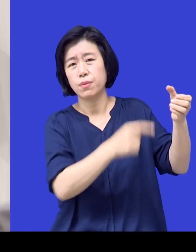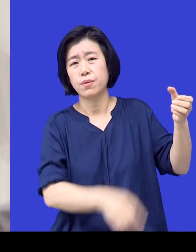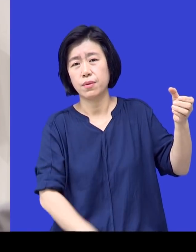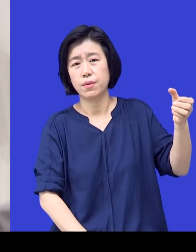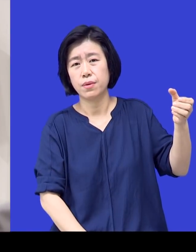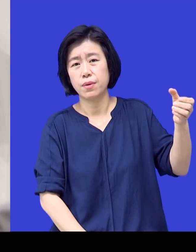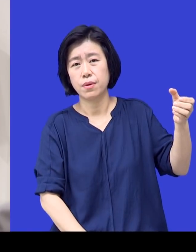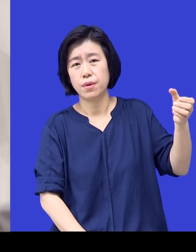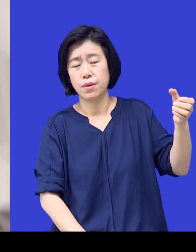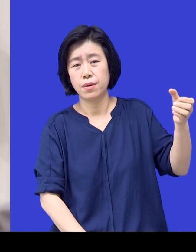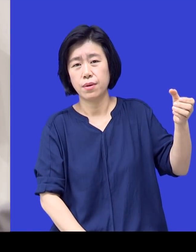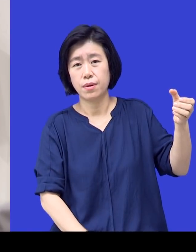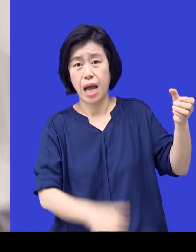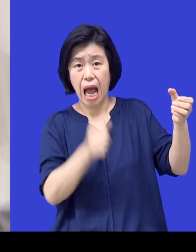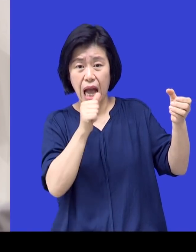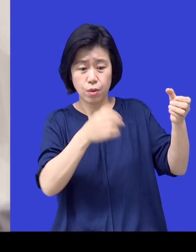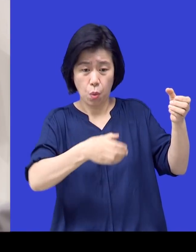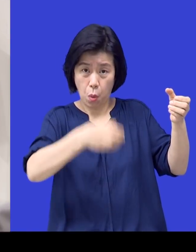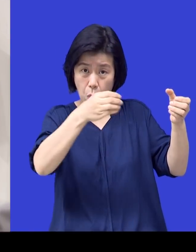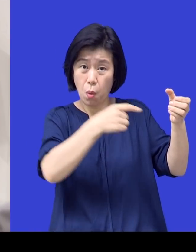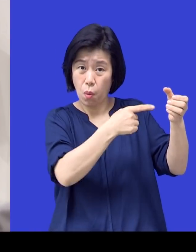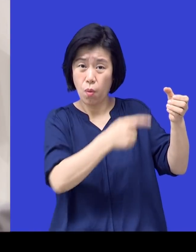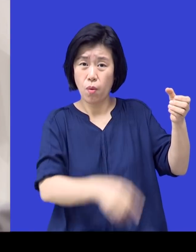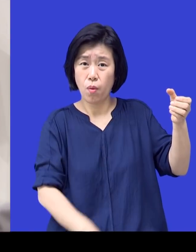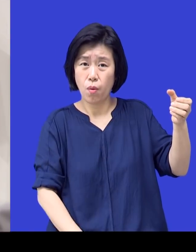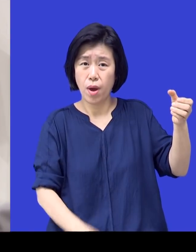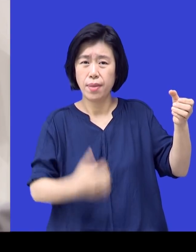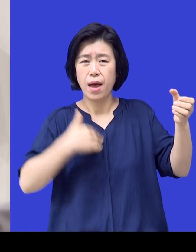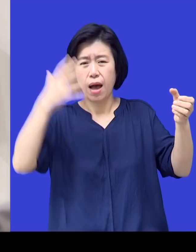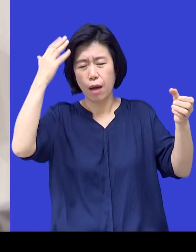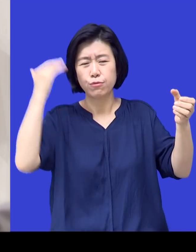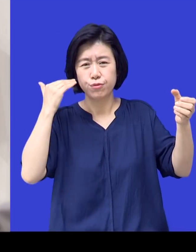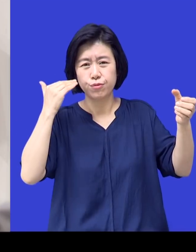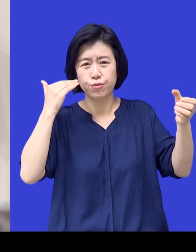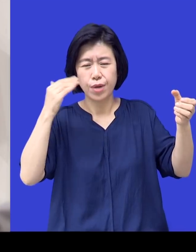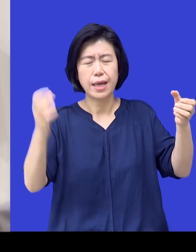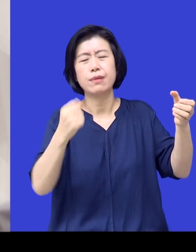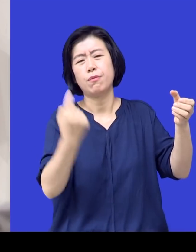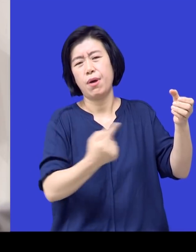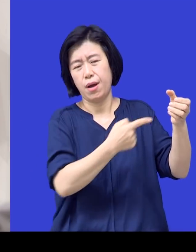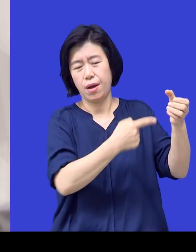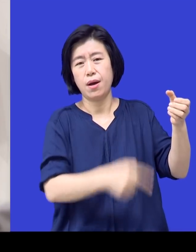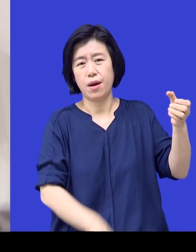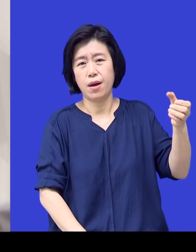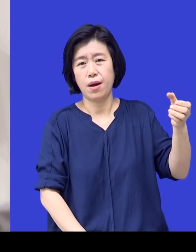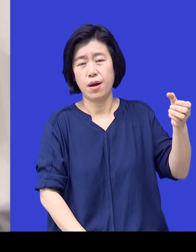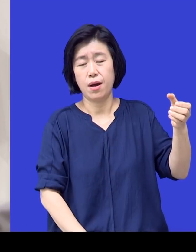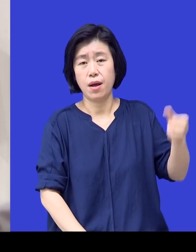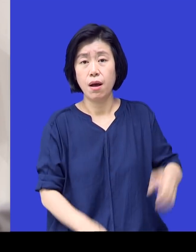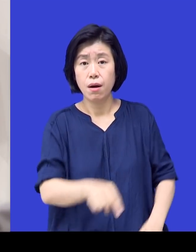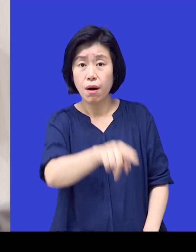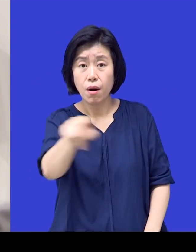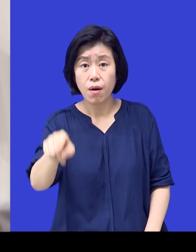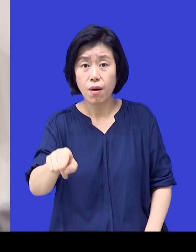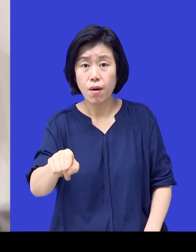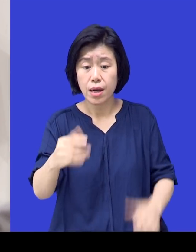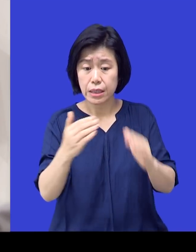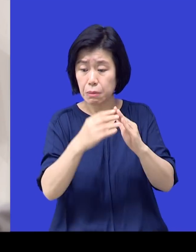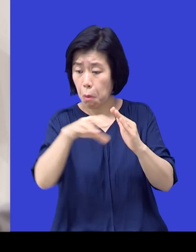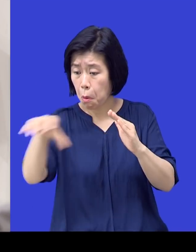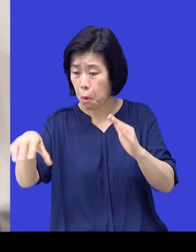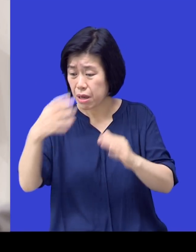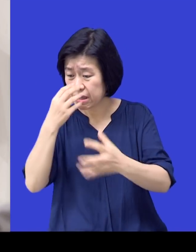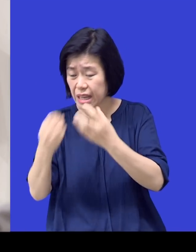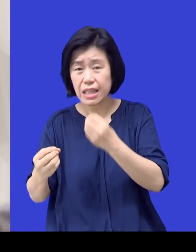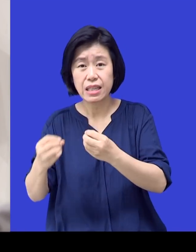여러분에게는 쓰레기통에서 발견되는 깡통에 불과하지만 한국이란 라디오에서 듣는 이 전쟁